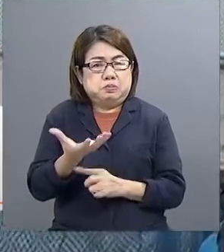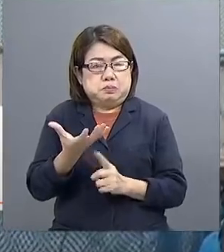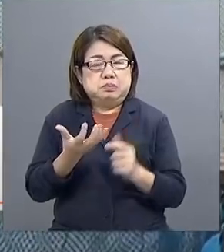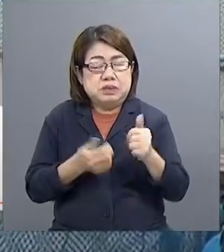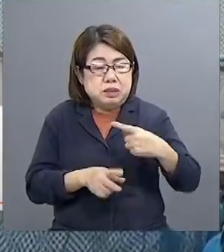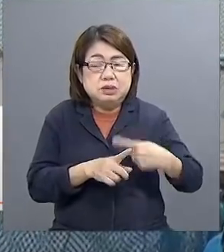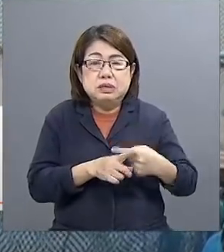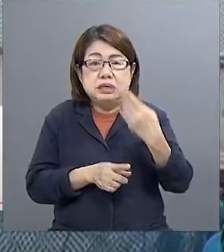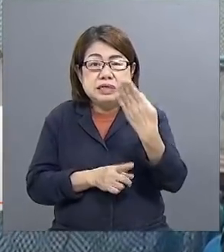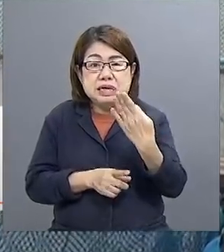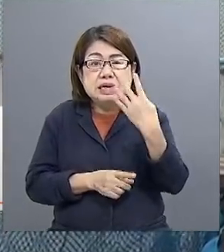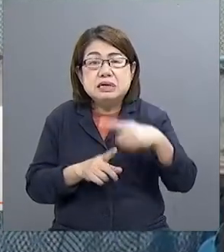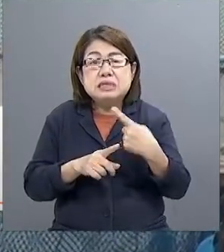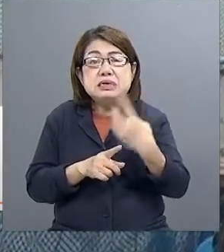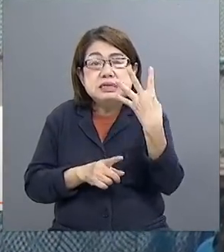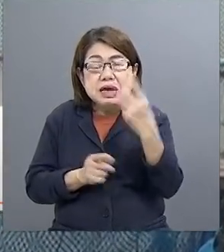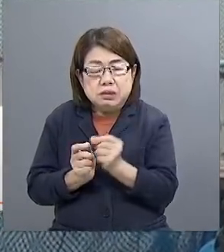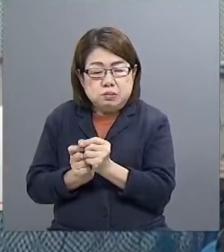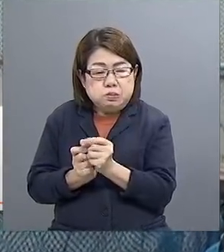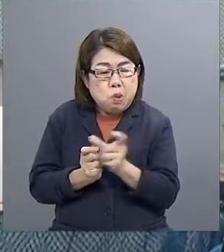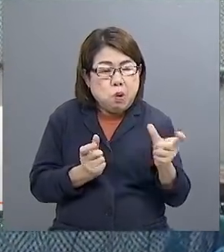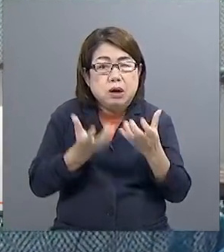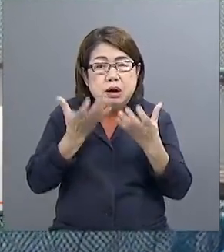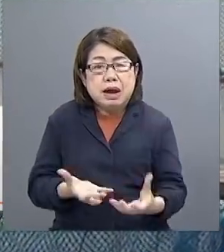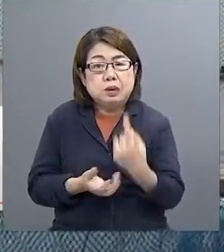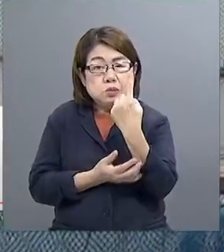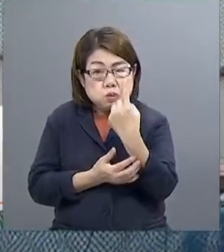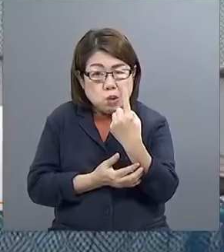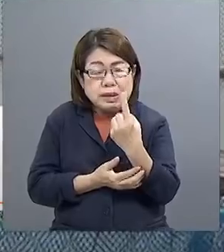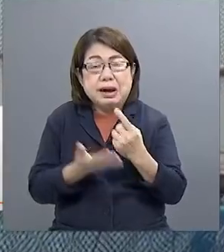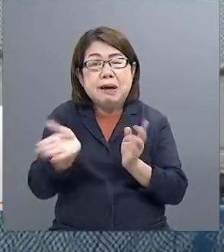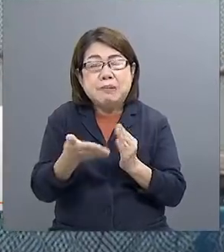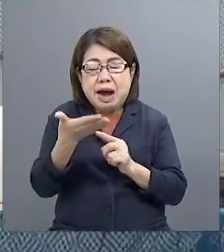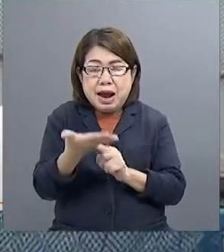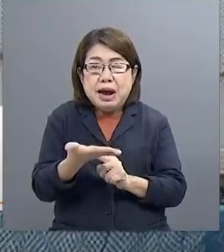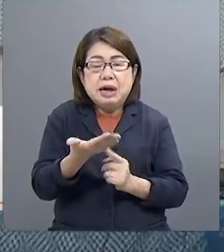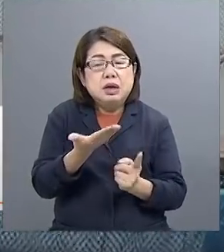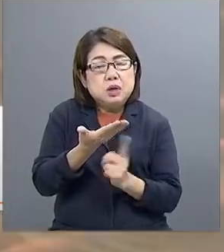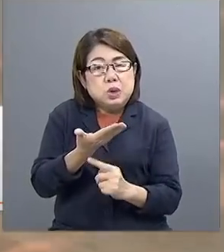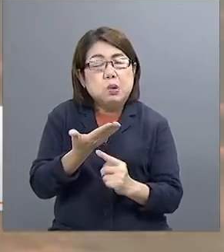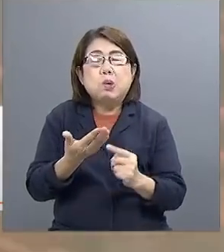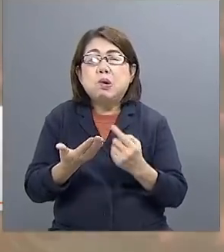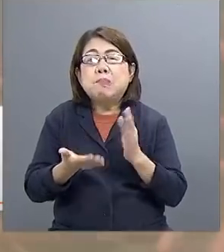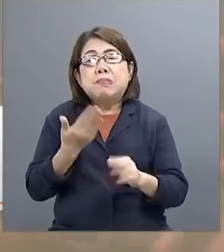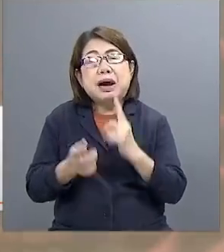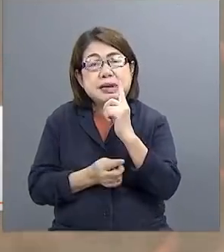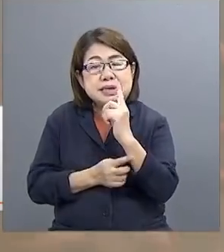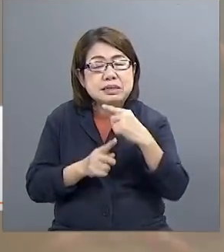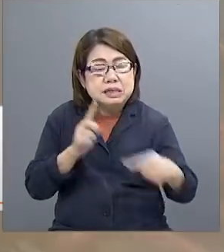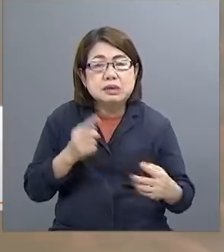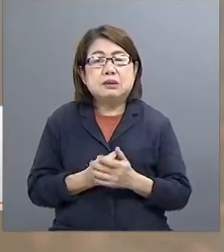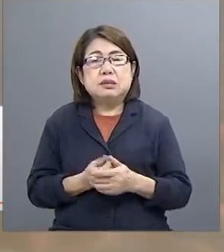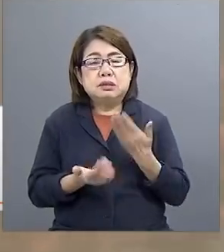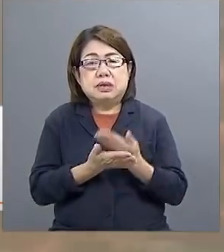น้ำหนักตัวแต่หนึ่งกิโลถึง 1กิโลครึ่งนำไปขายนะอยู่ในตลาดนี้กิโลกรัมละ 90บาทส่วนขายส่งจะมีราคา